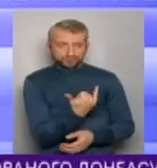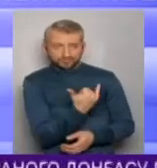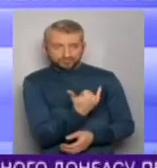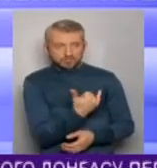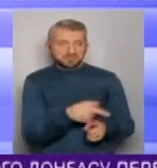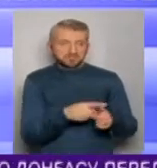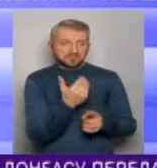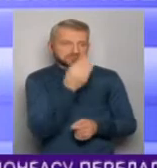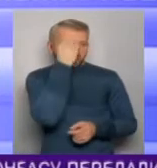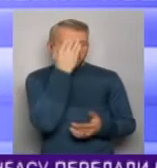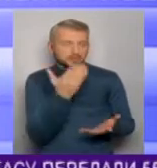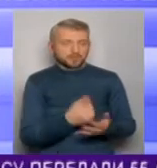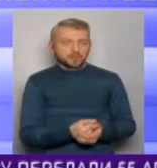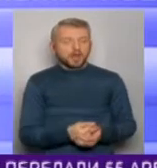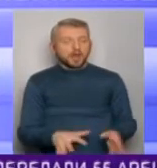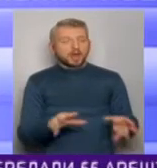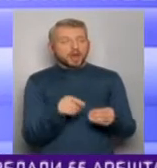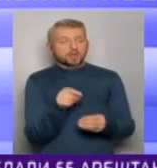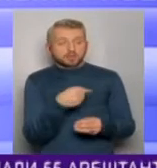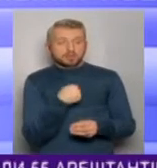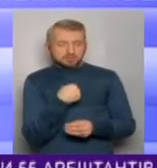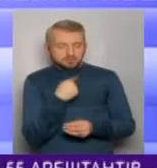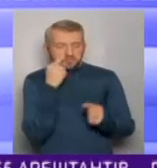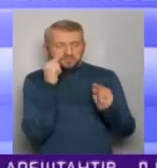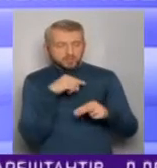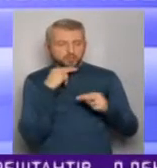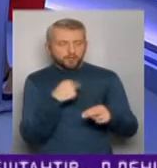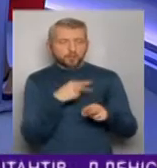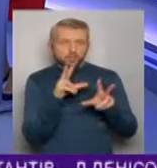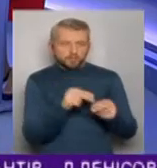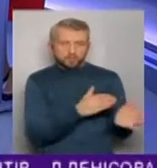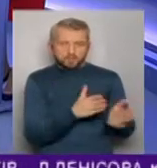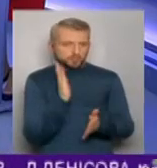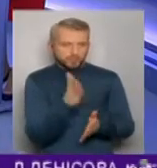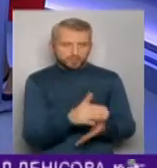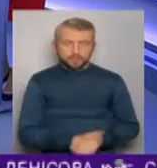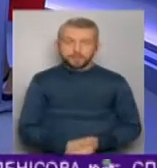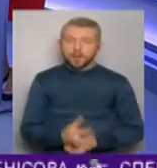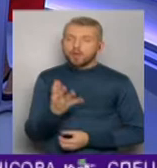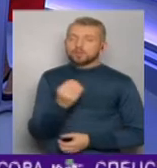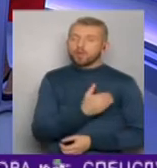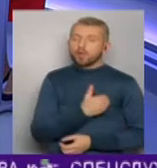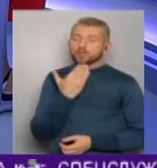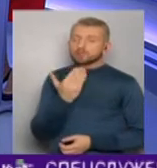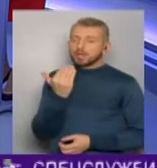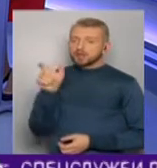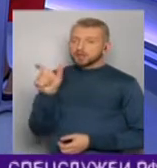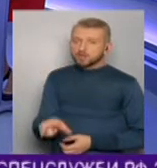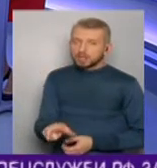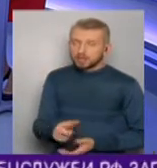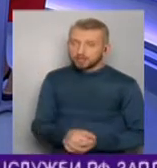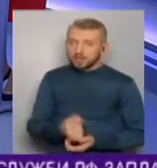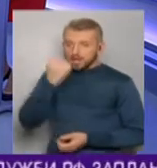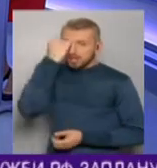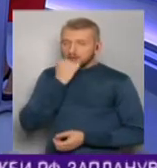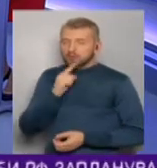людини. Разом добре з тим ми звернемо увагу, я обіцяю, що ми порядок там наведемо. Зрозуміло. Ще хоче запитати вас людина. Дякую,